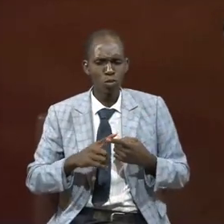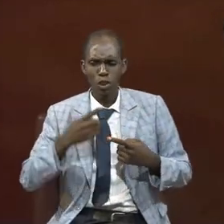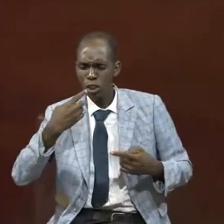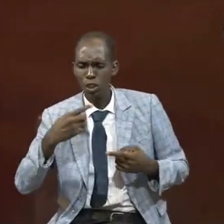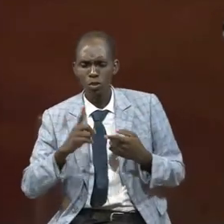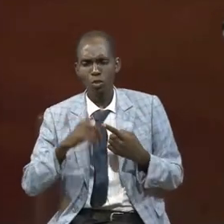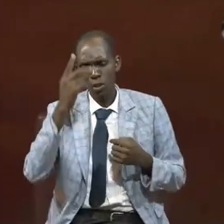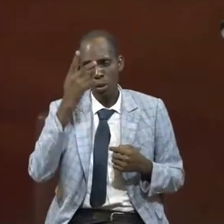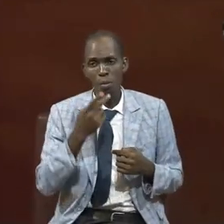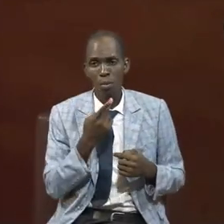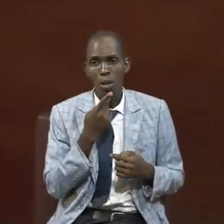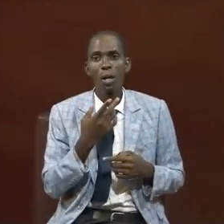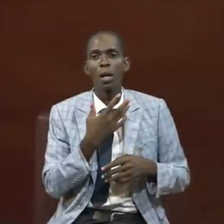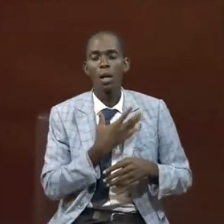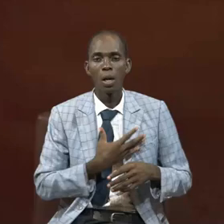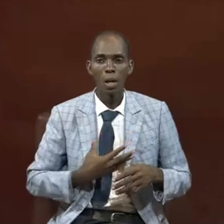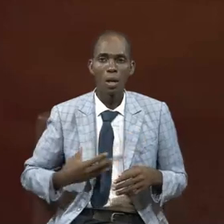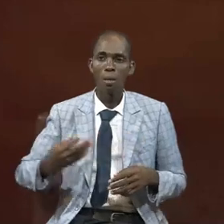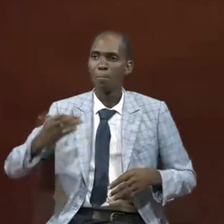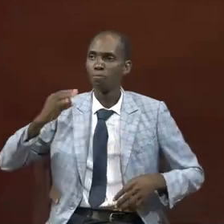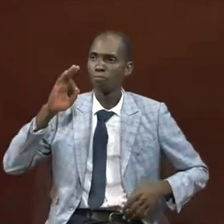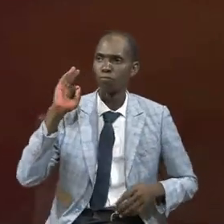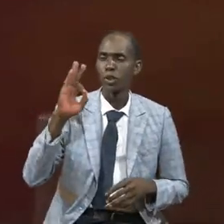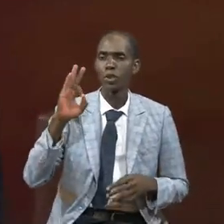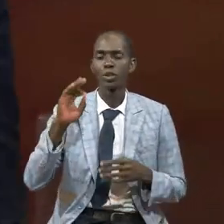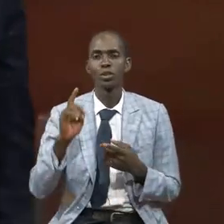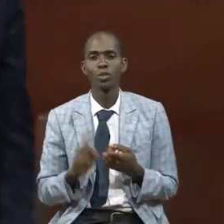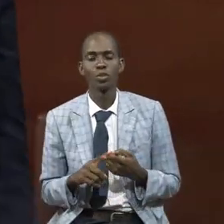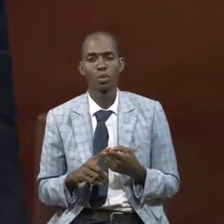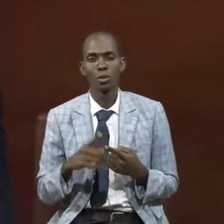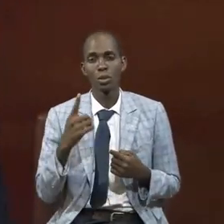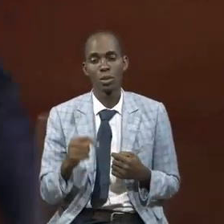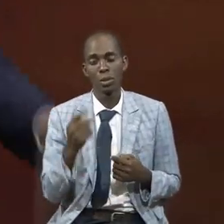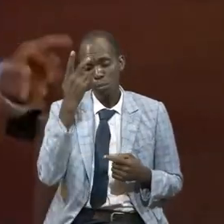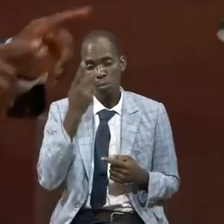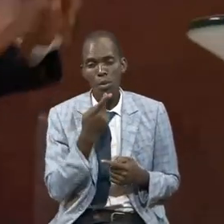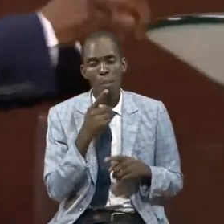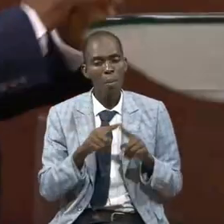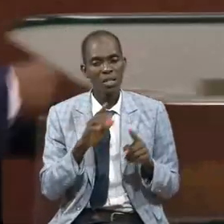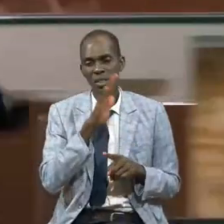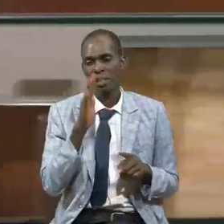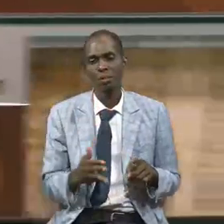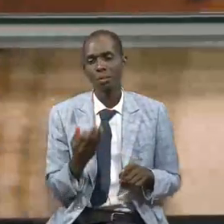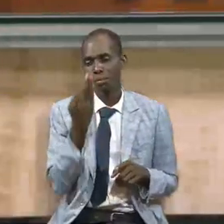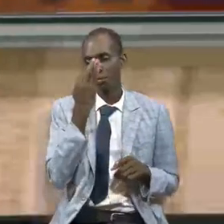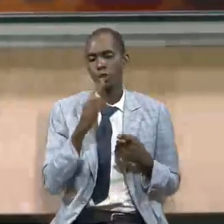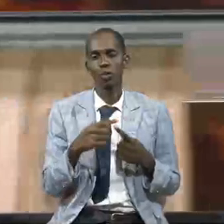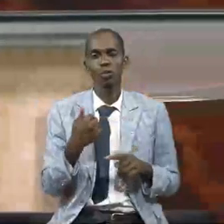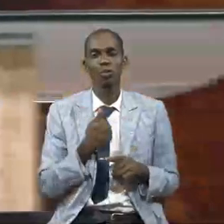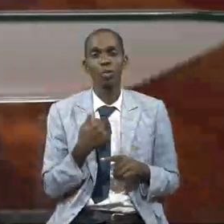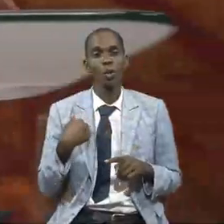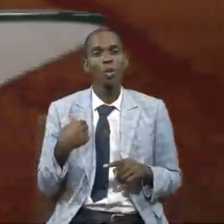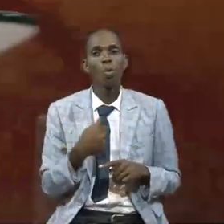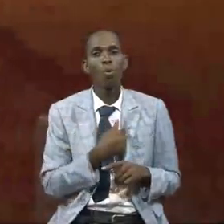aux parents et l'enfant ne prêche pas à lui-même. Lorsque nous proclamons la loi royale,